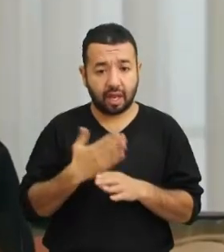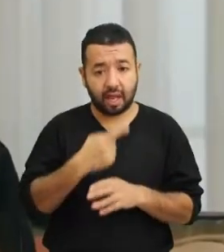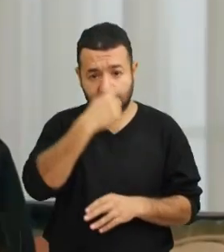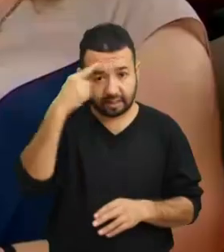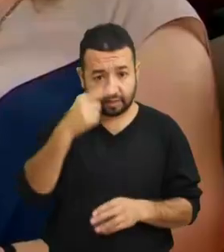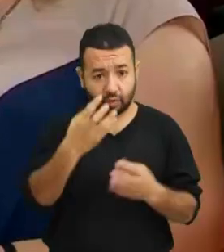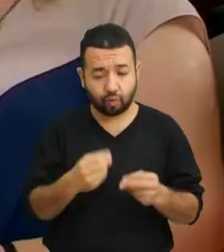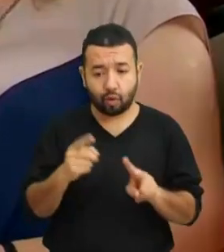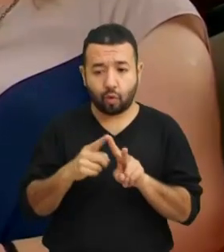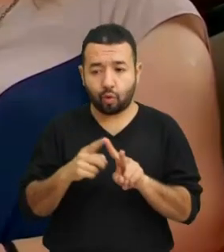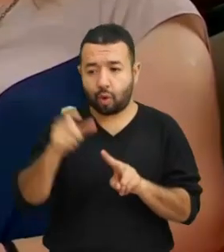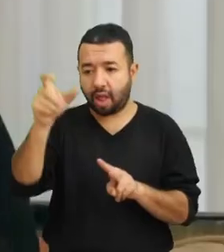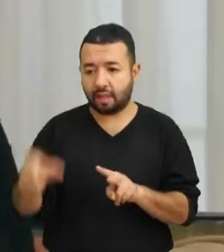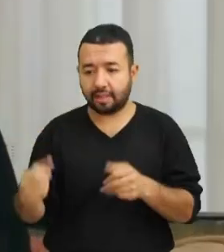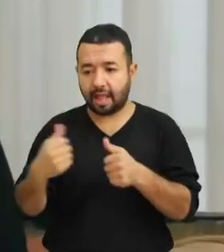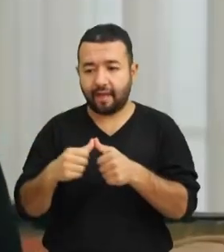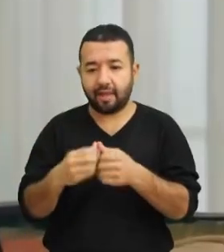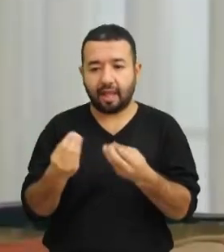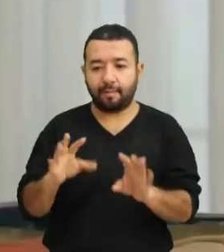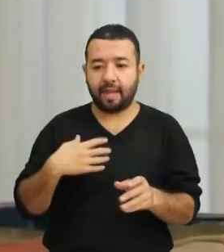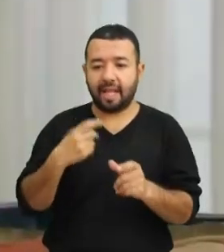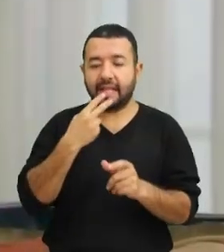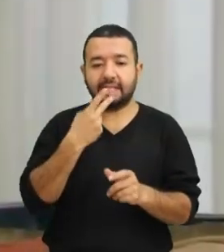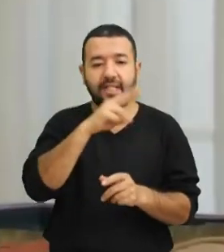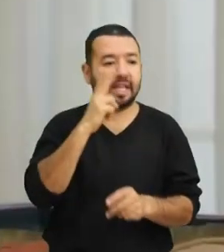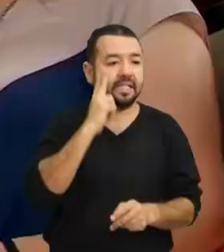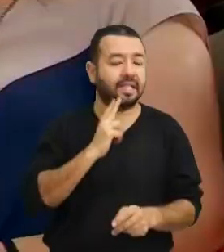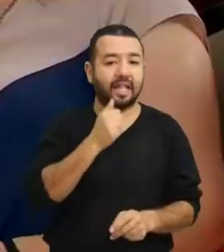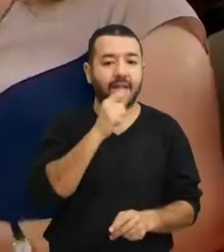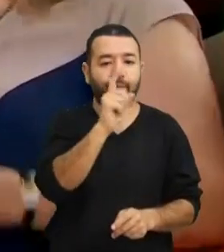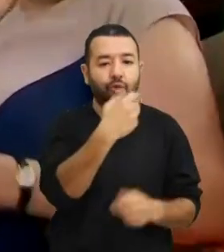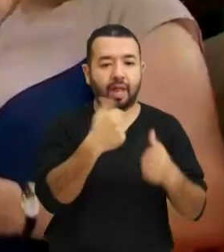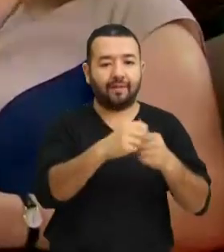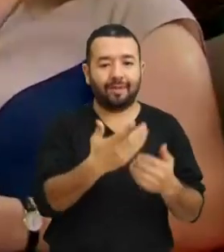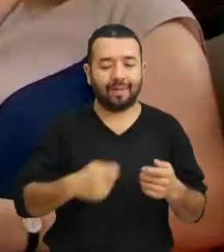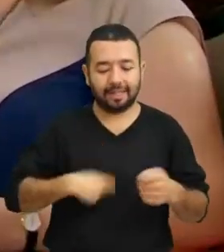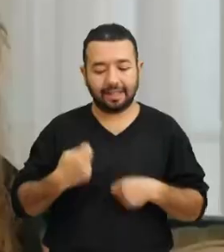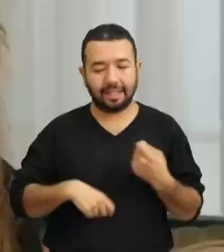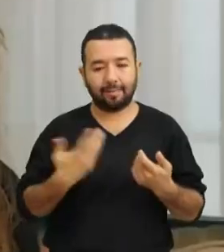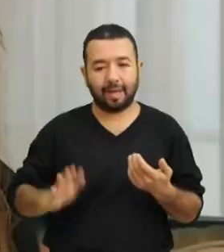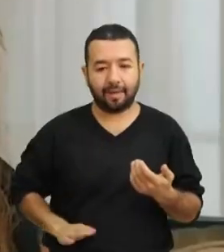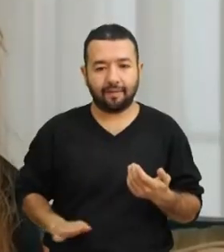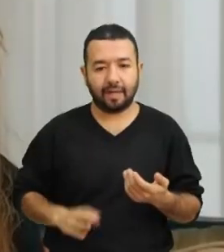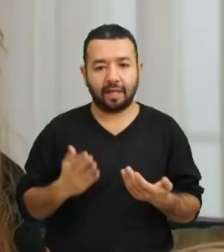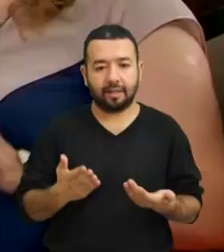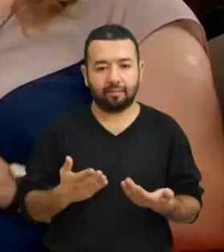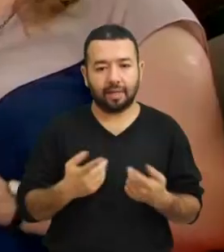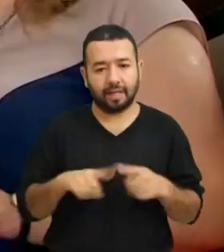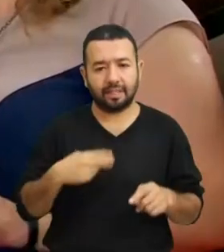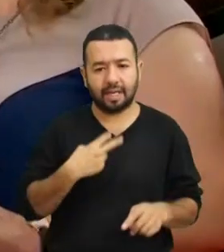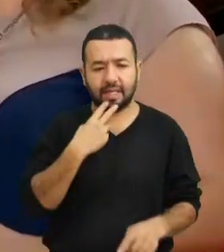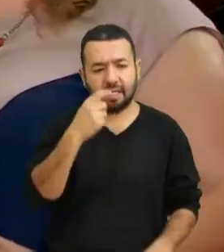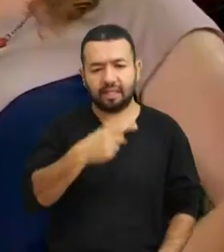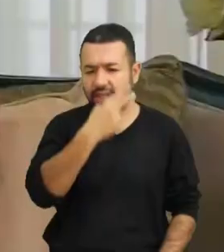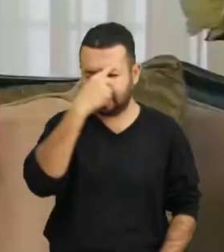olsaydı Nurhan gibi züğürt biriyle değil, Sarpış Kom gibi zengin biriyle evlenirdi. Saçmalama evladım. Ayrıca benim kızım